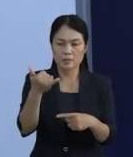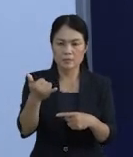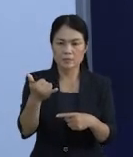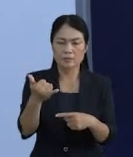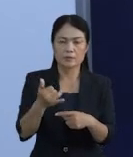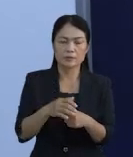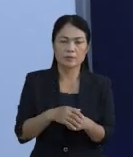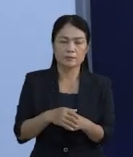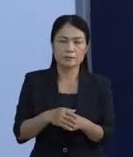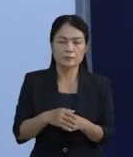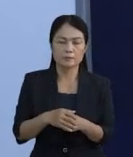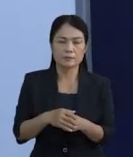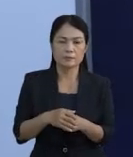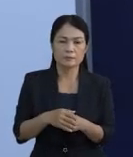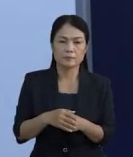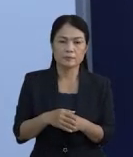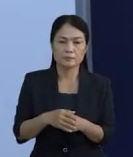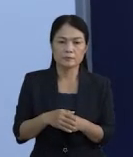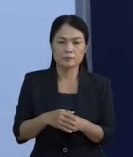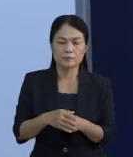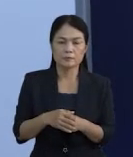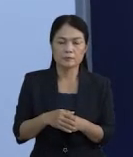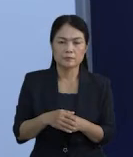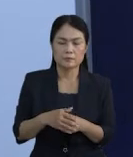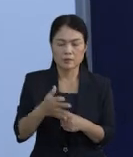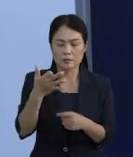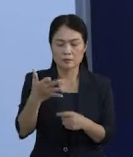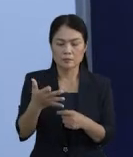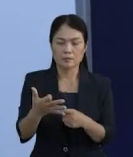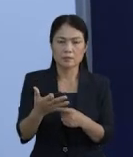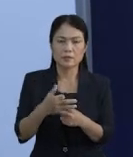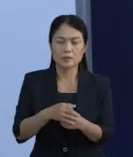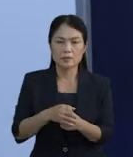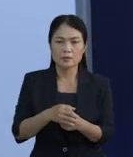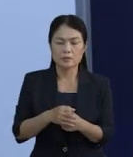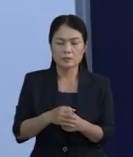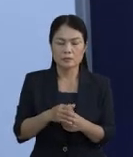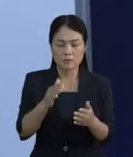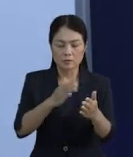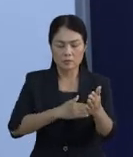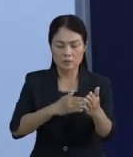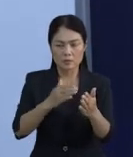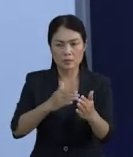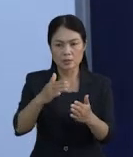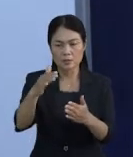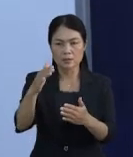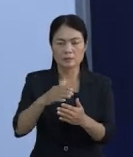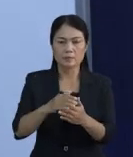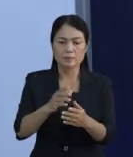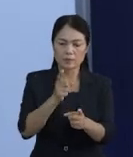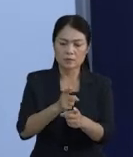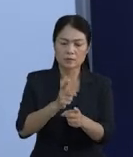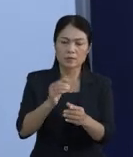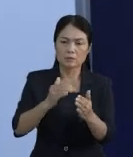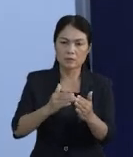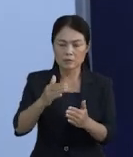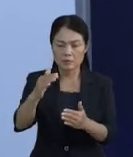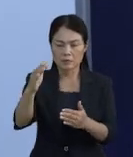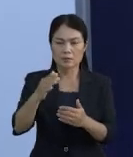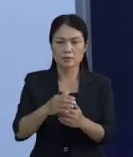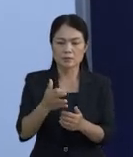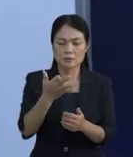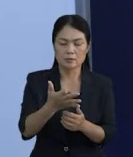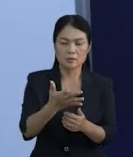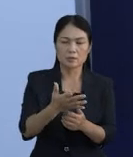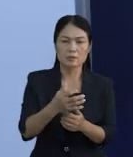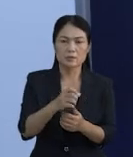phạm phạm bày chẳng lấy phạm bày thì bằng cốt cho cốt láng con và trời bằng cốt láng và phạm bày sàn